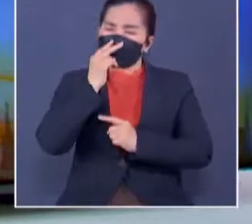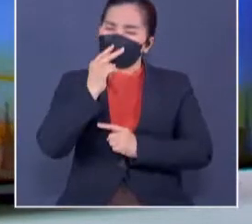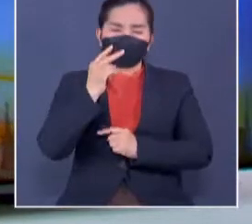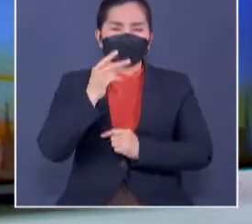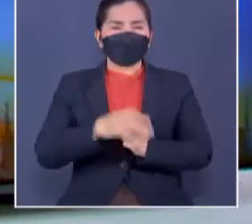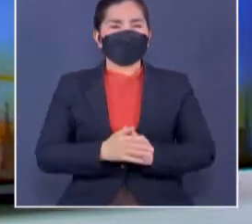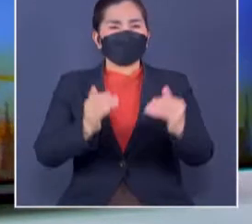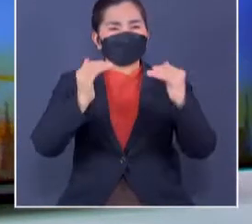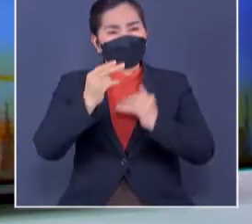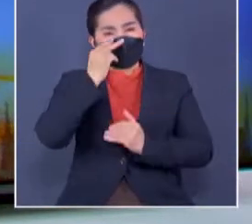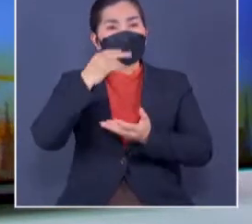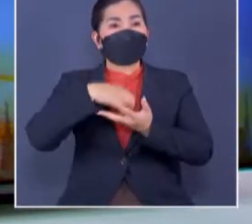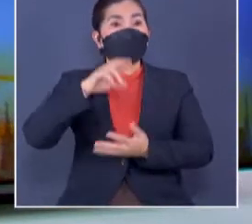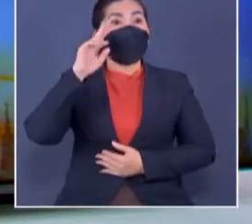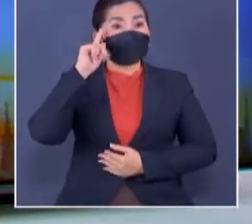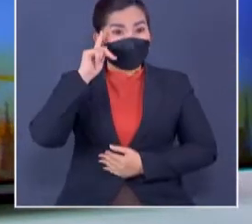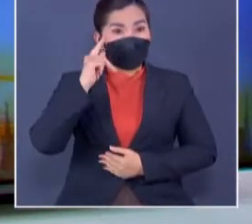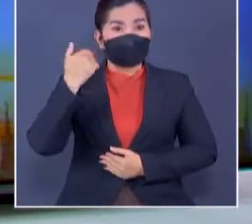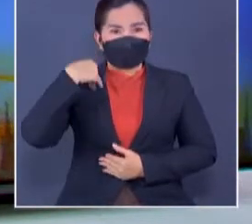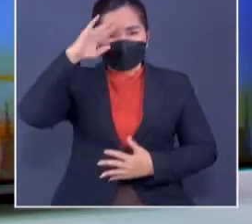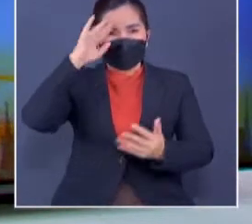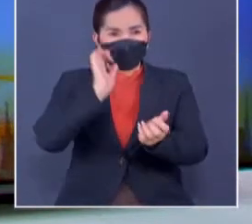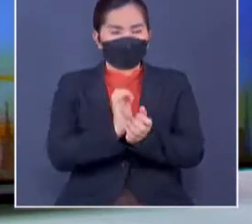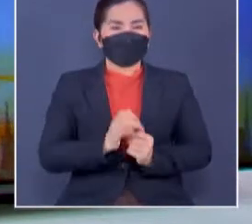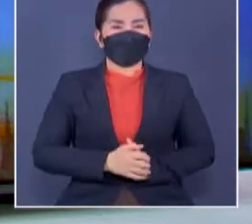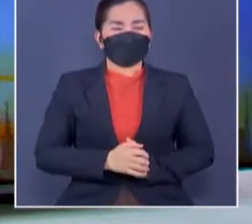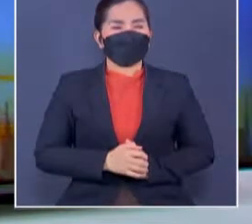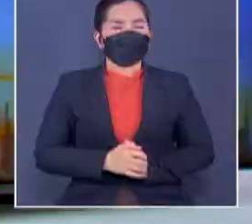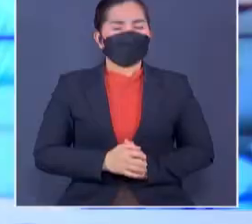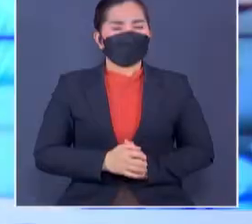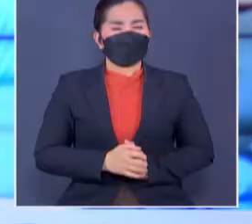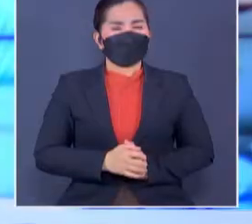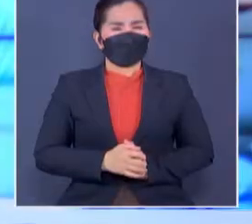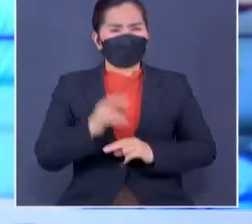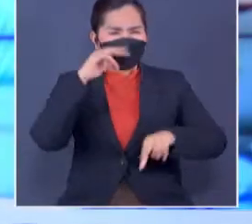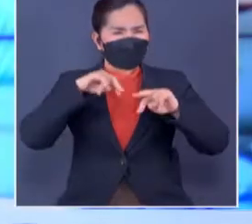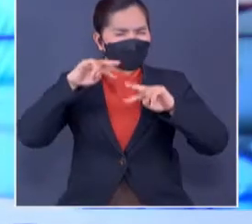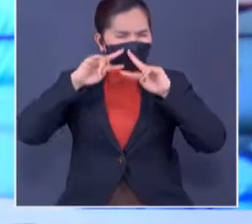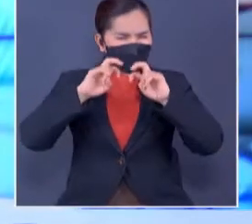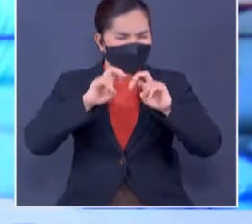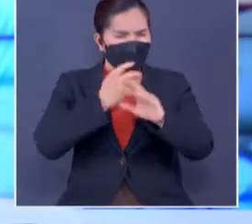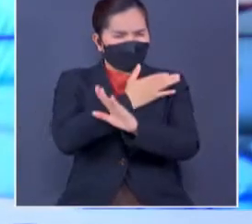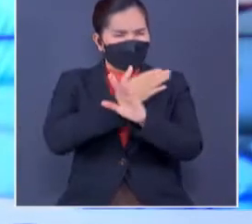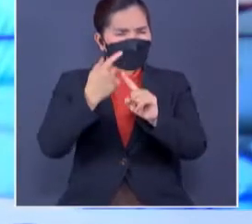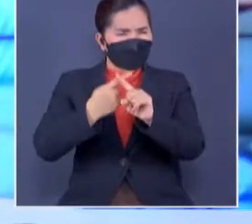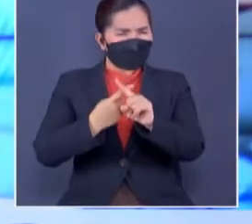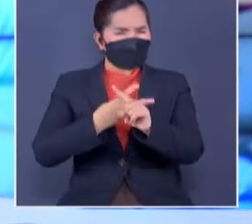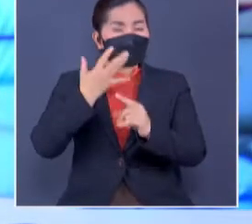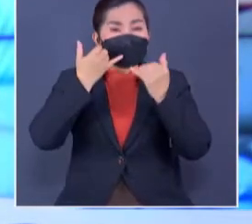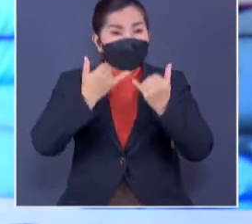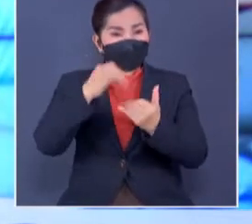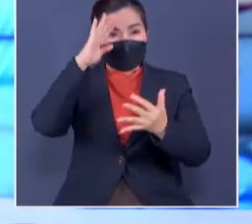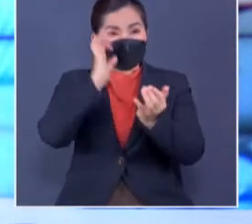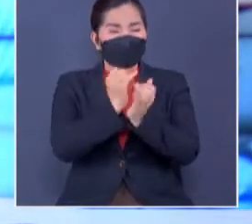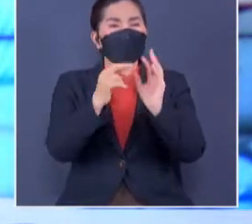คุณผู้ชมมาติดตามอีกหนึ่งความคืบหน้าค่ะหลังจากที่เจ้าหน้าที่ตำรวจนะคะได้มีการสืบสวนมาร่วมหลายเดือนล่าสุดตำรวจสภ.ปากเกร็ดค่ะส